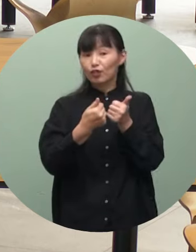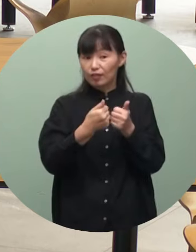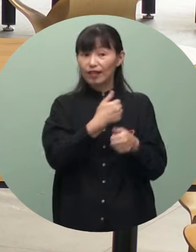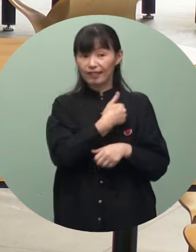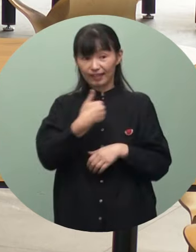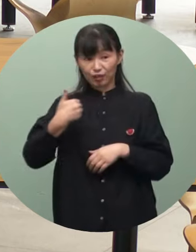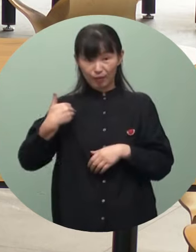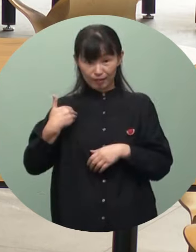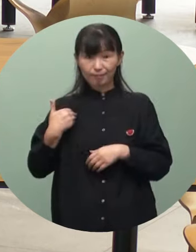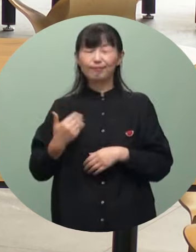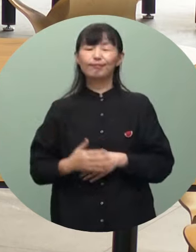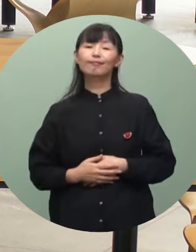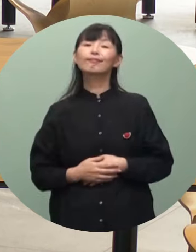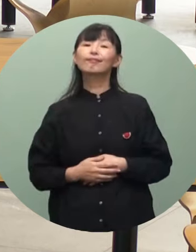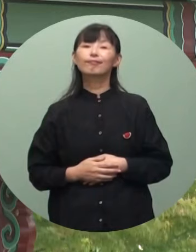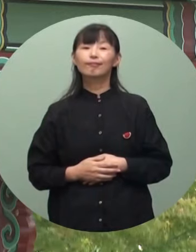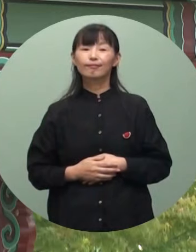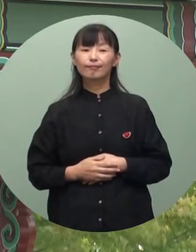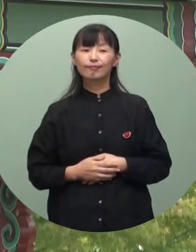りできます。